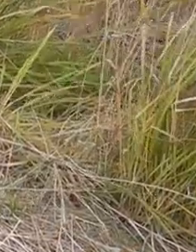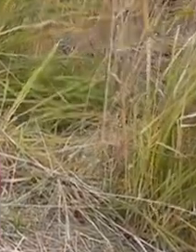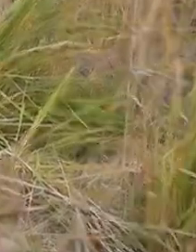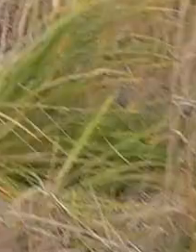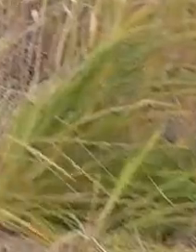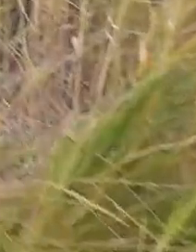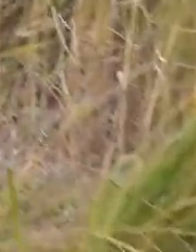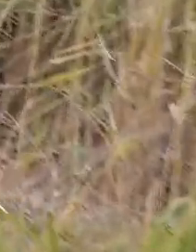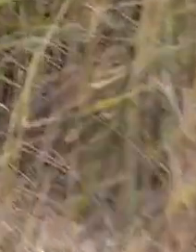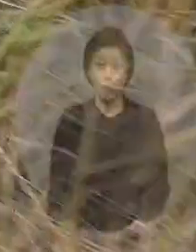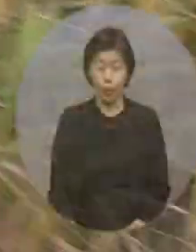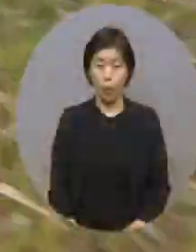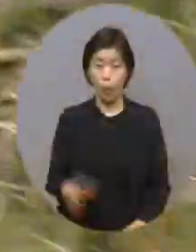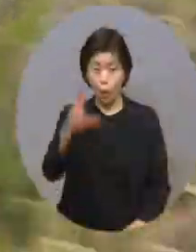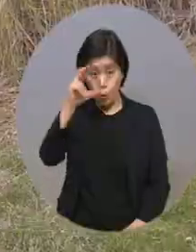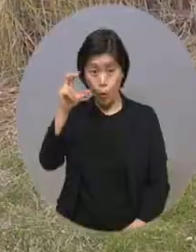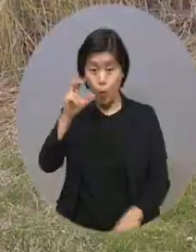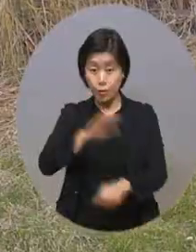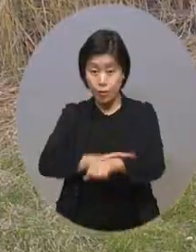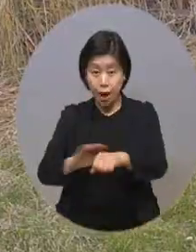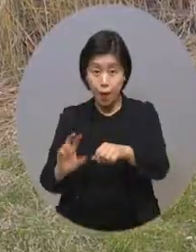와 나왔다!